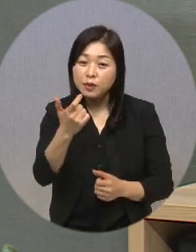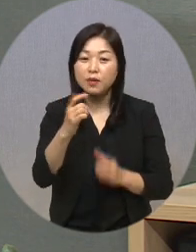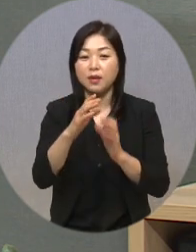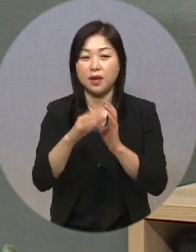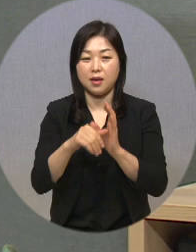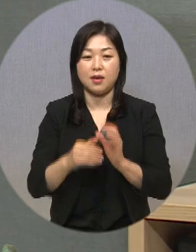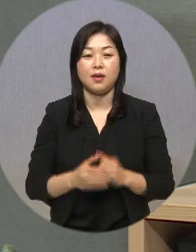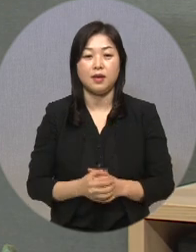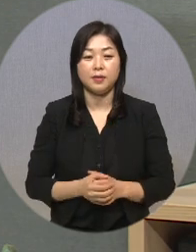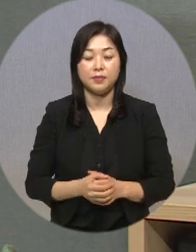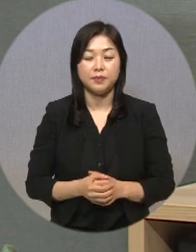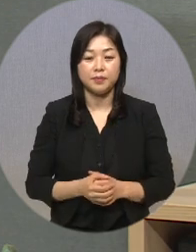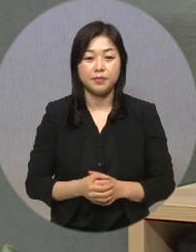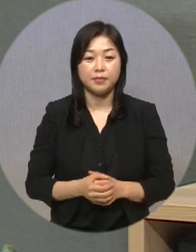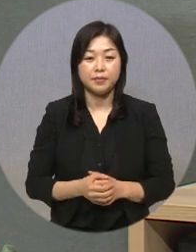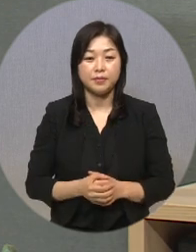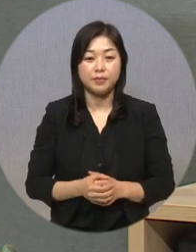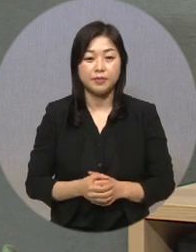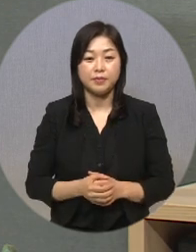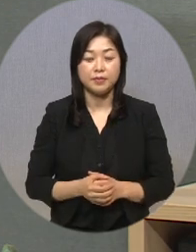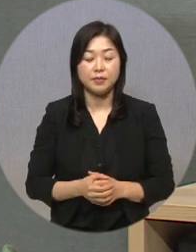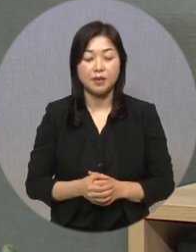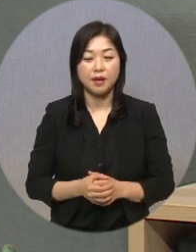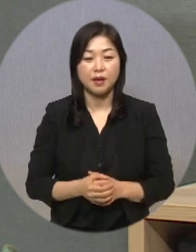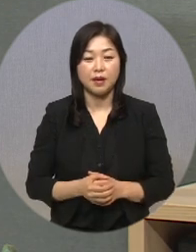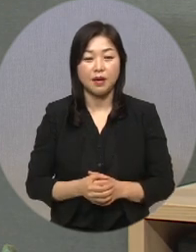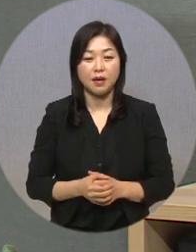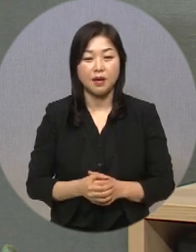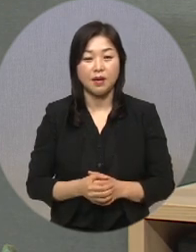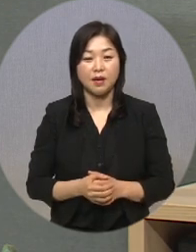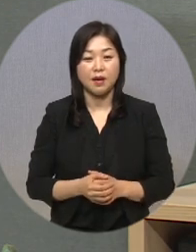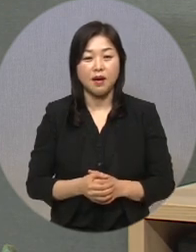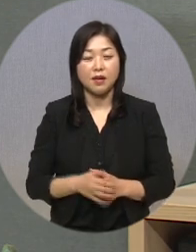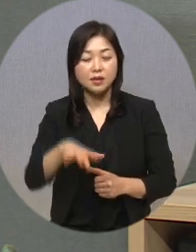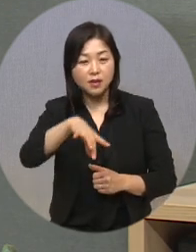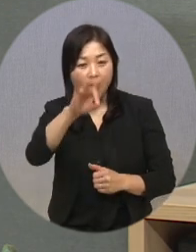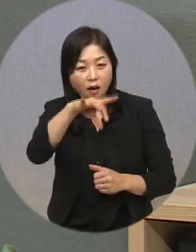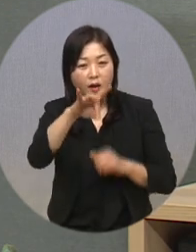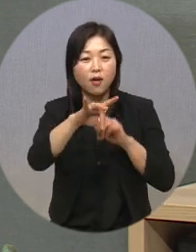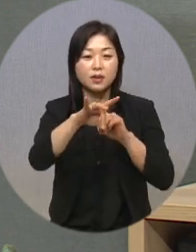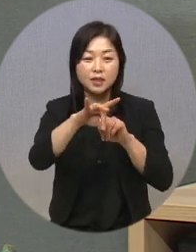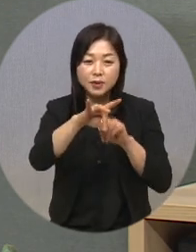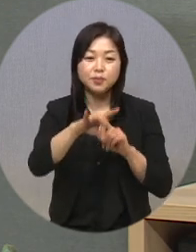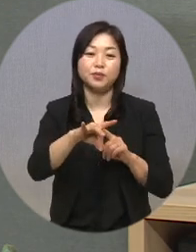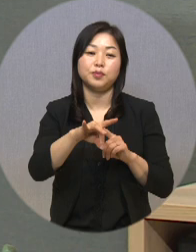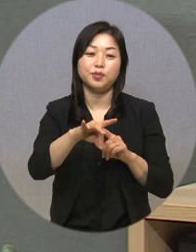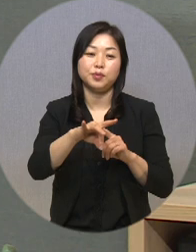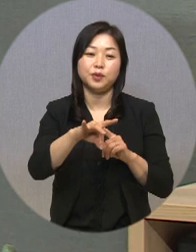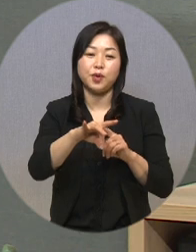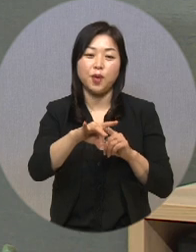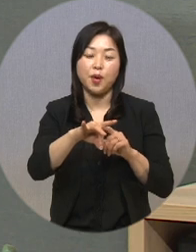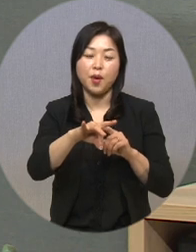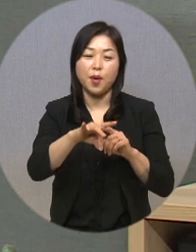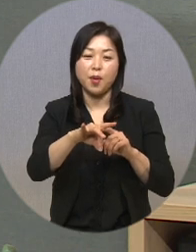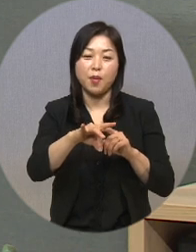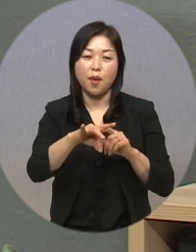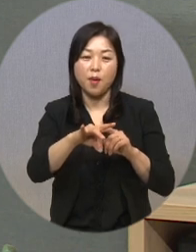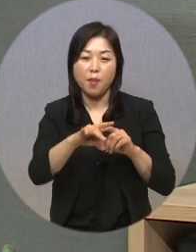1960년대인데 이러한 역할을 처음으로 테이블 끊었다고 할까요? 이런 훌륭한